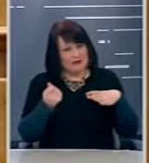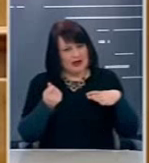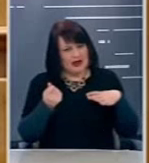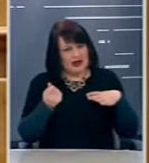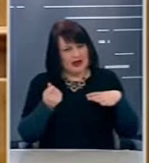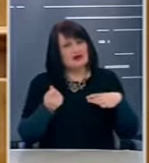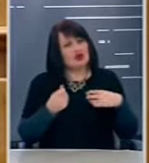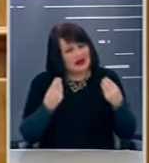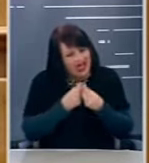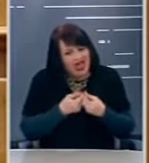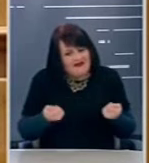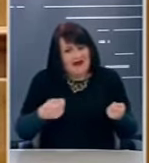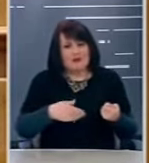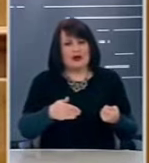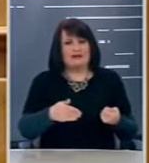να εξηγήσω τι σημαίνει αυτό.